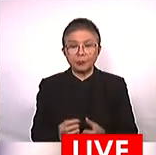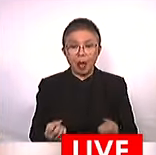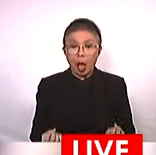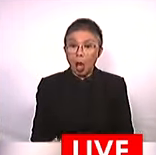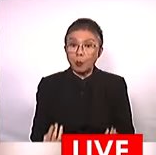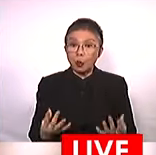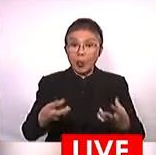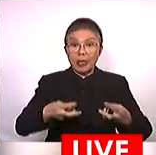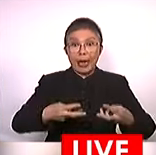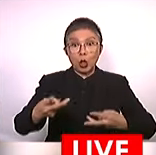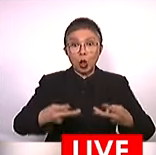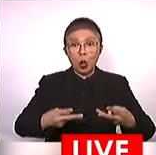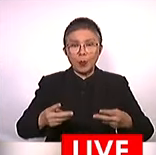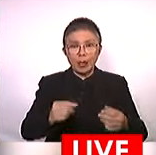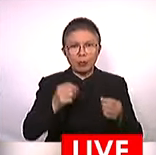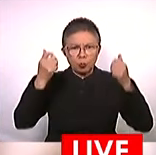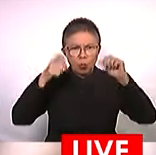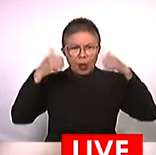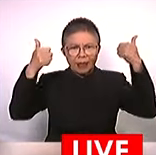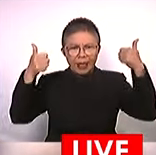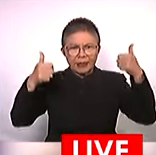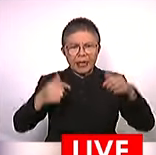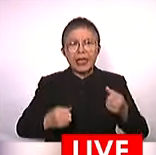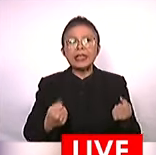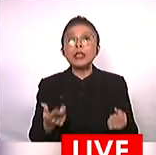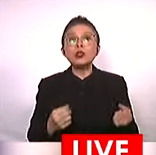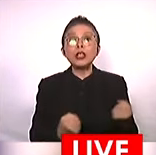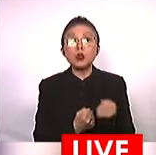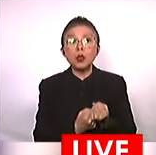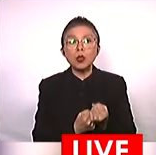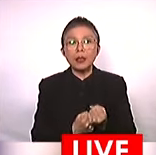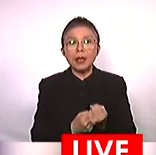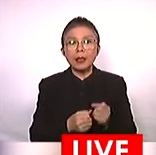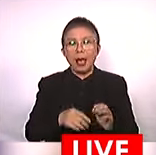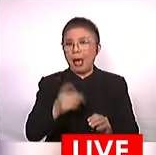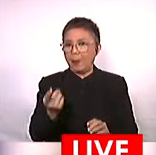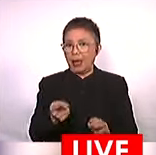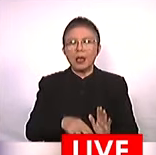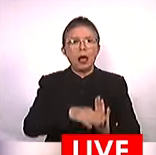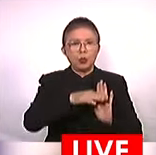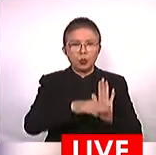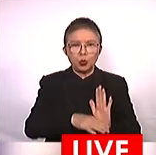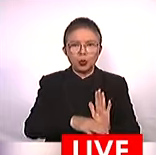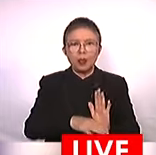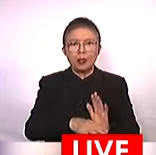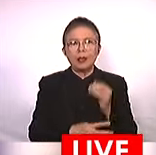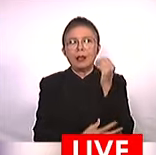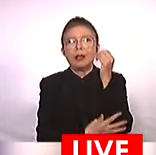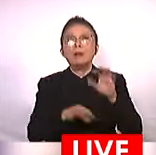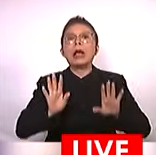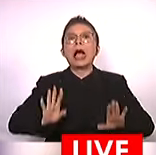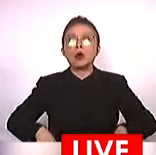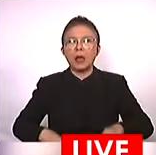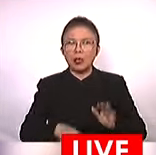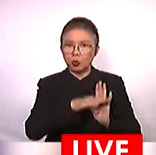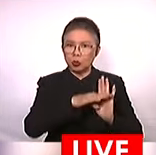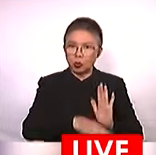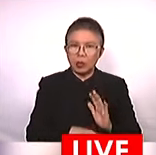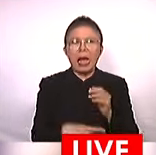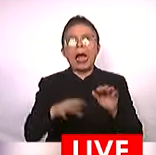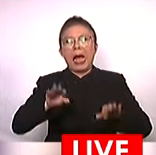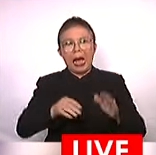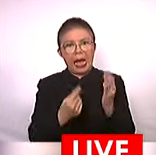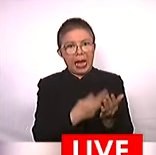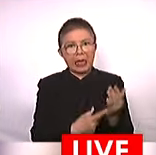pertumbuhan ekonomi yang berkualitas didukung dengan penurunan angka pengangguran Angka